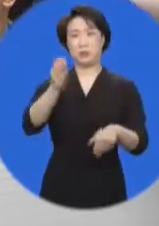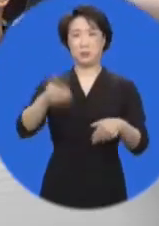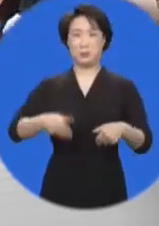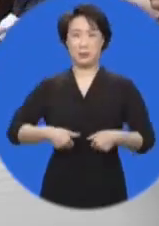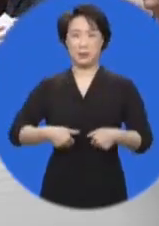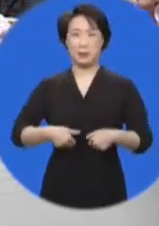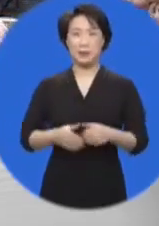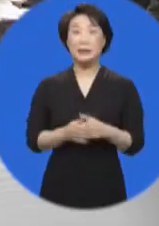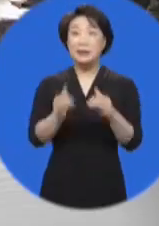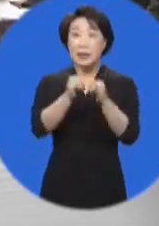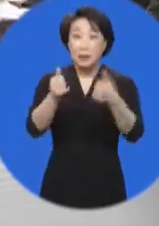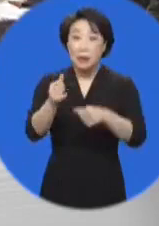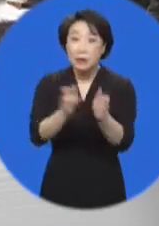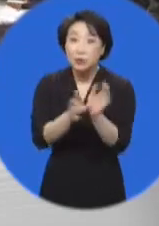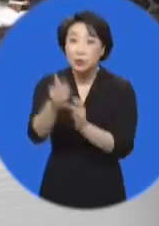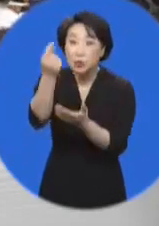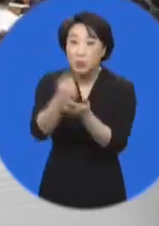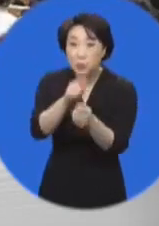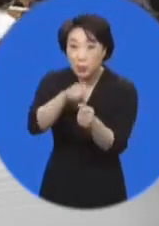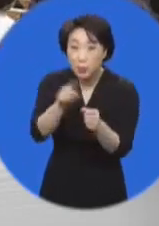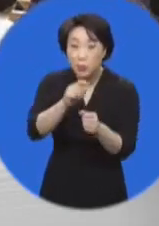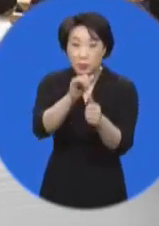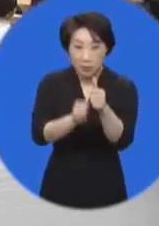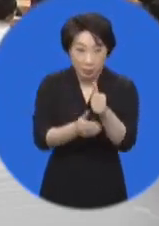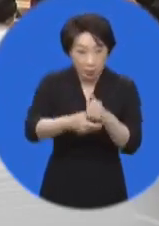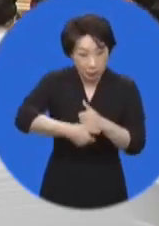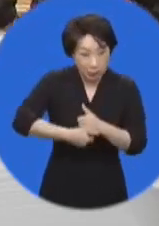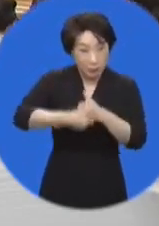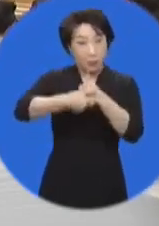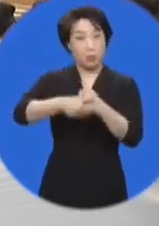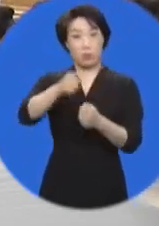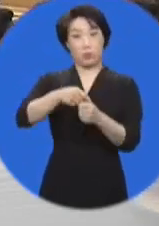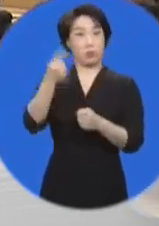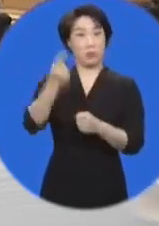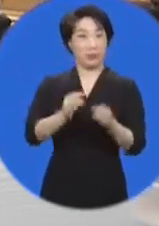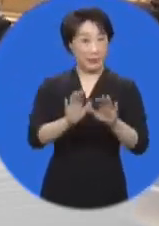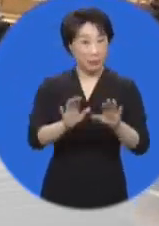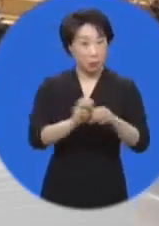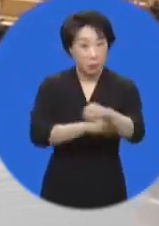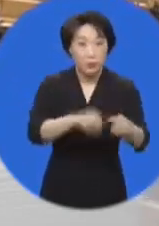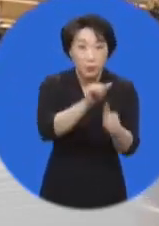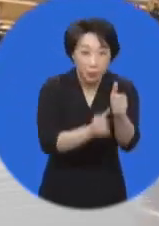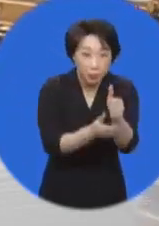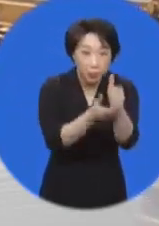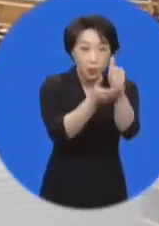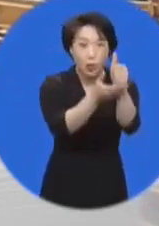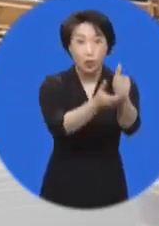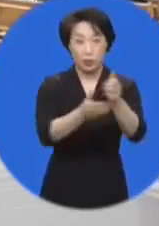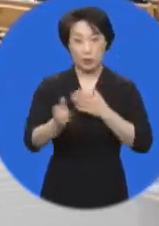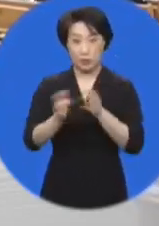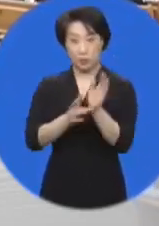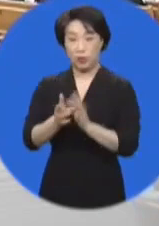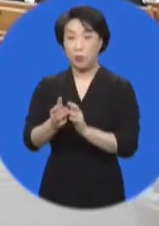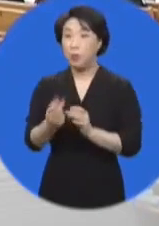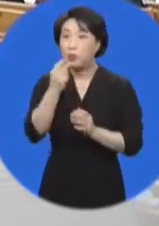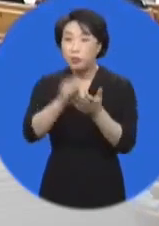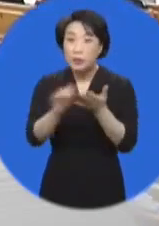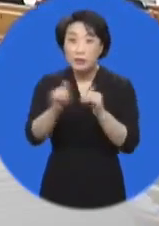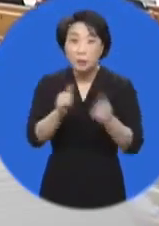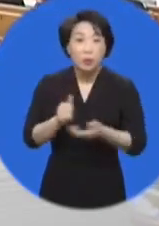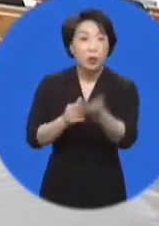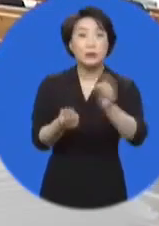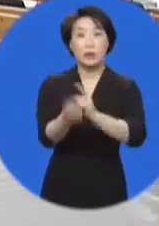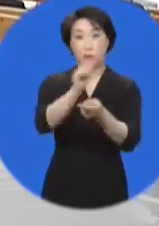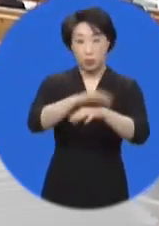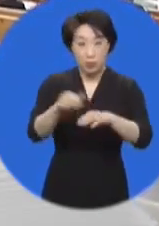되어야 하리라. 인자에 온 것은 섬김을 받으려 함이 아니라 도리어 섬기려 하고 자기 목숨을 많은 사람의 대속물로